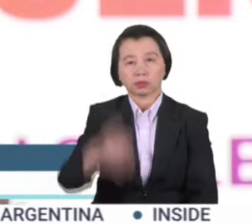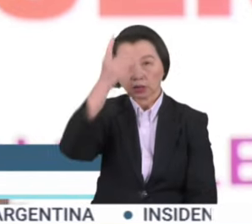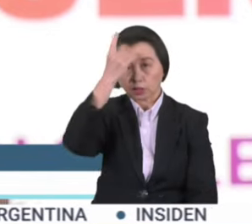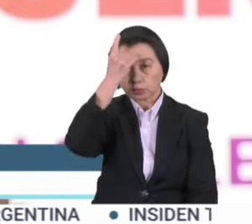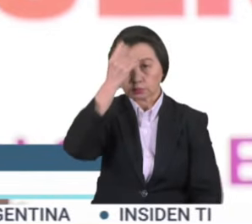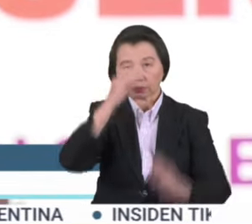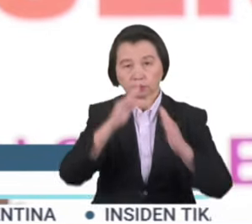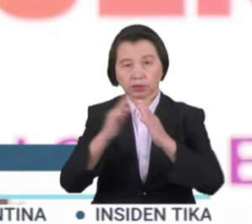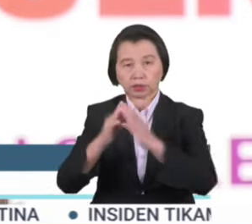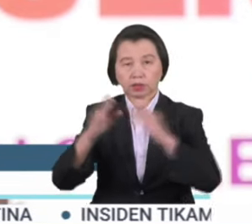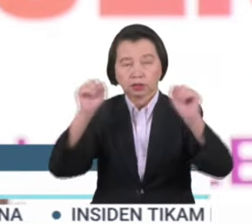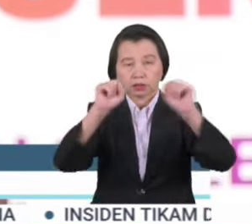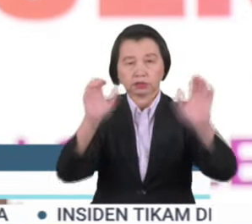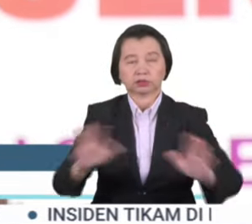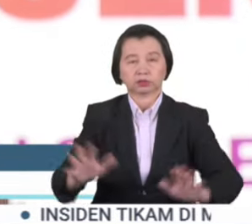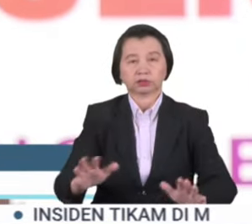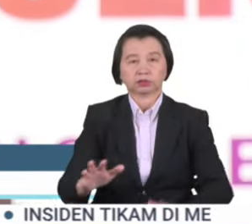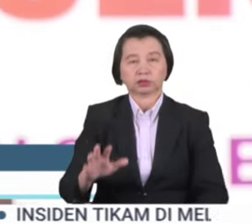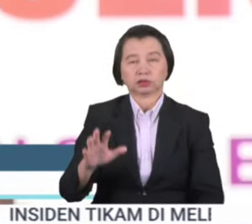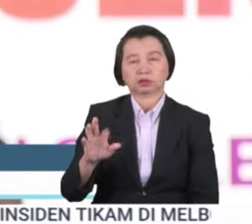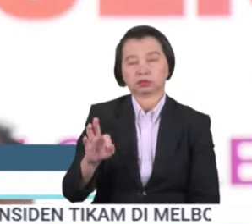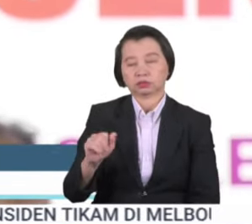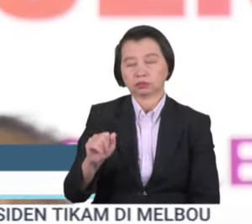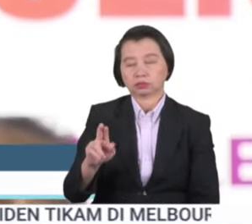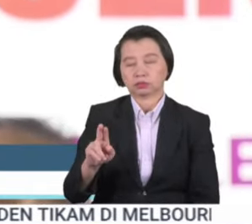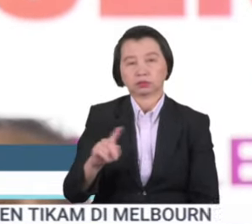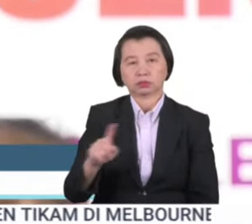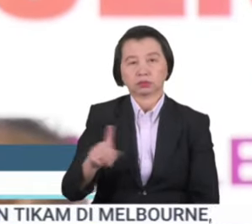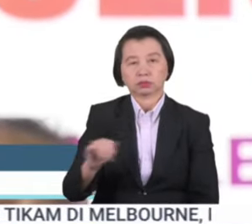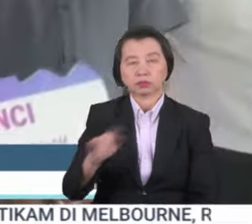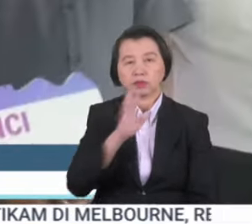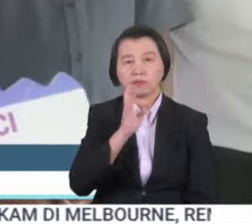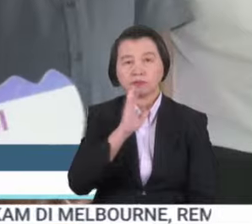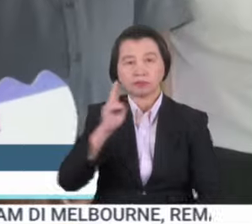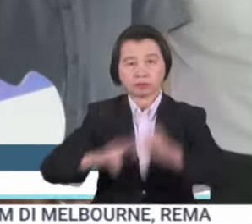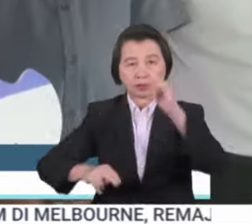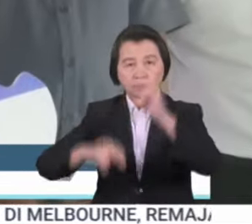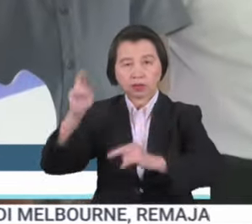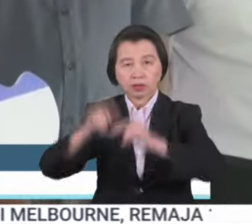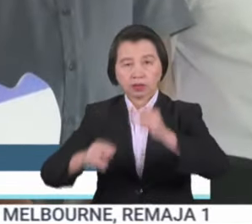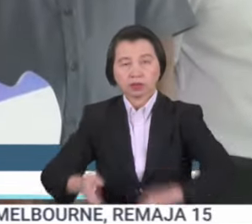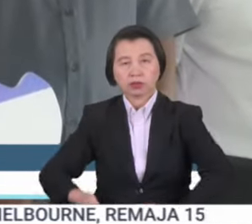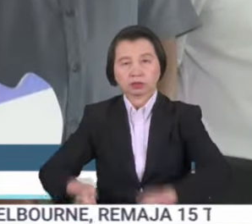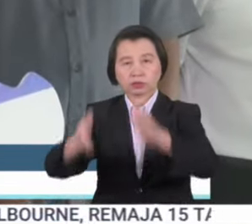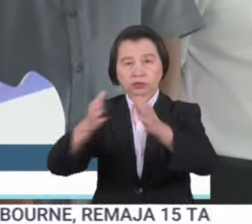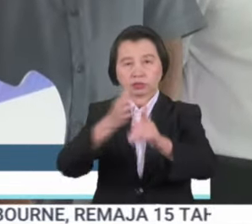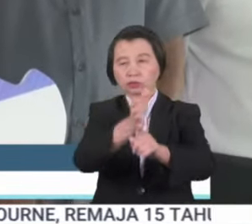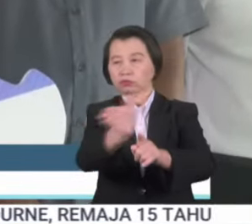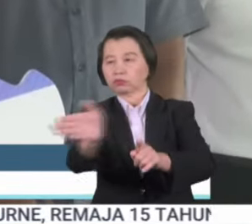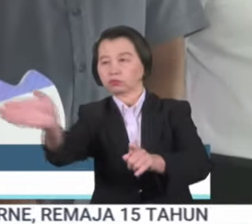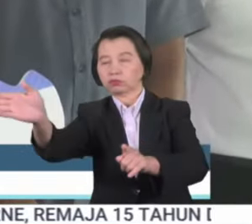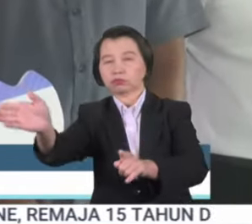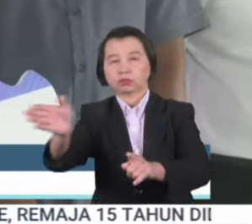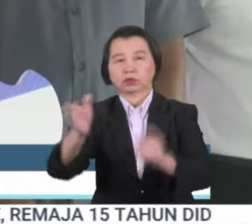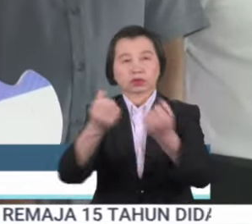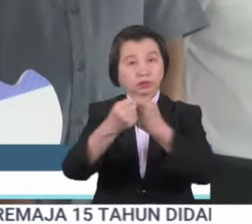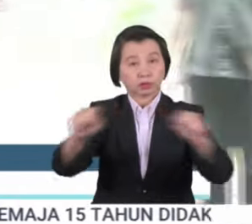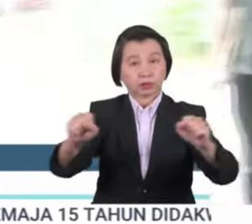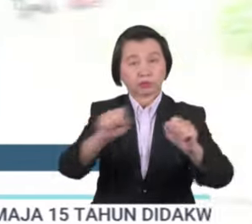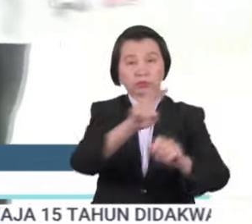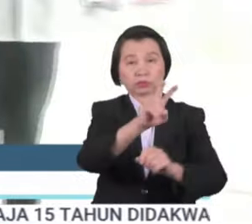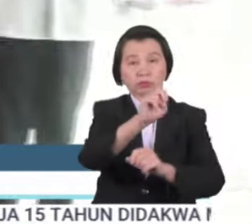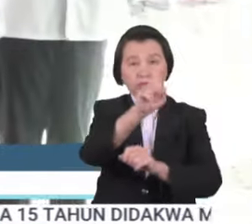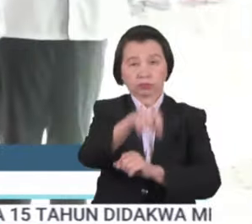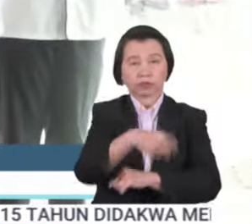Datuk Bandar Shah Alam Datuk Muhammad Fauzi Muhammad Yatim berkata pembinaan jalan susur tersebut siap pada 20